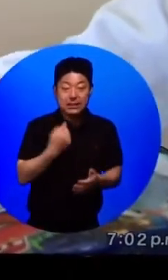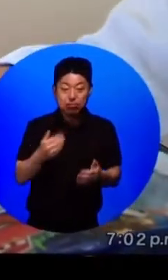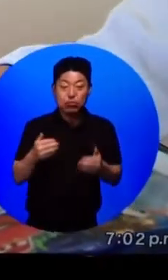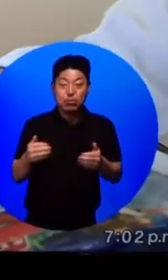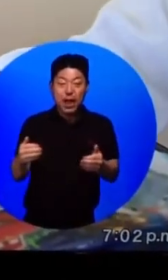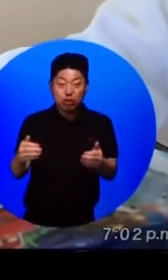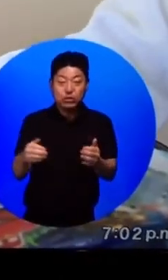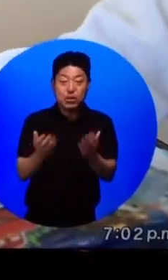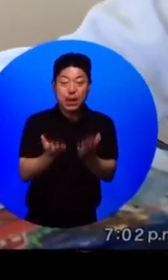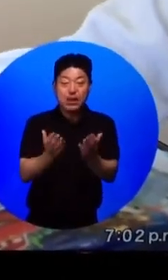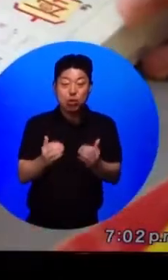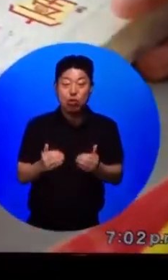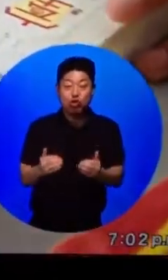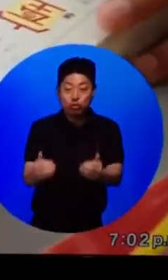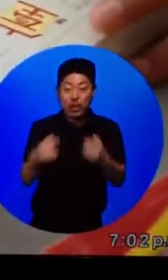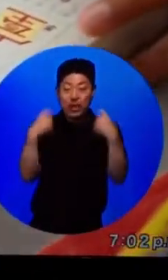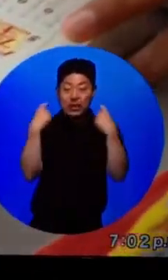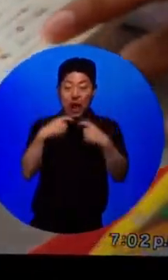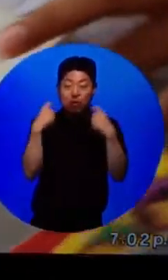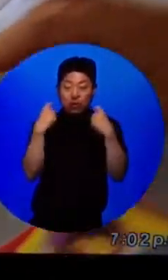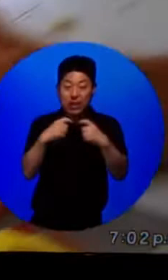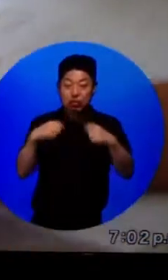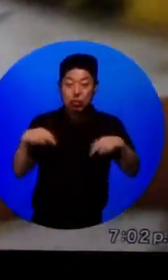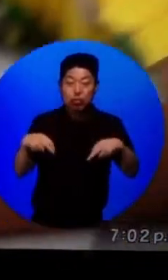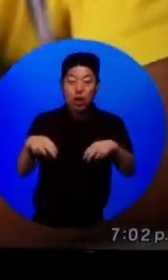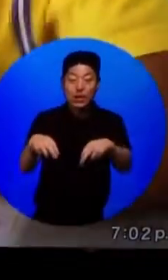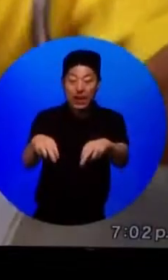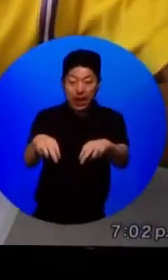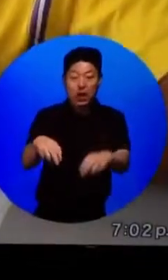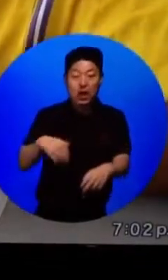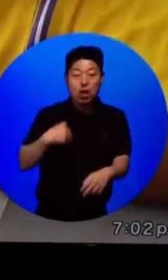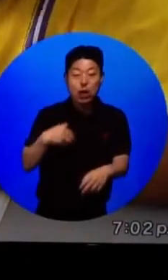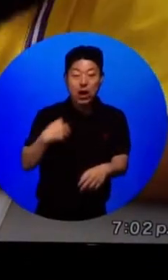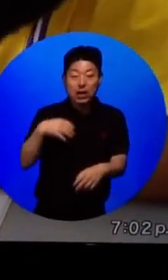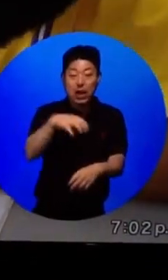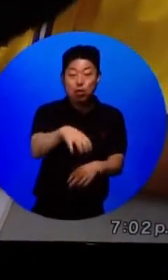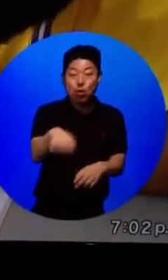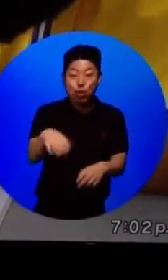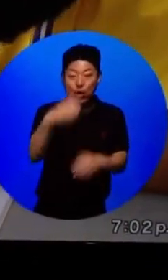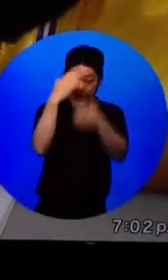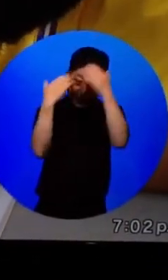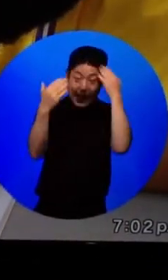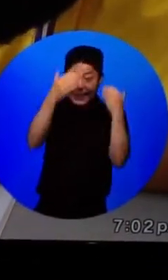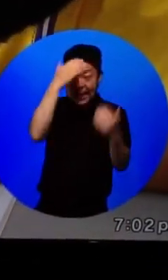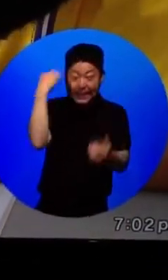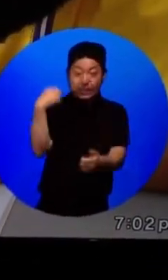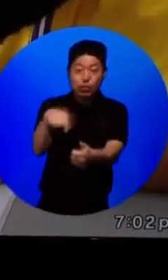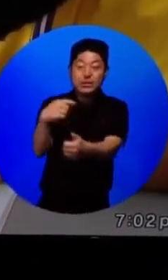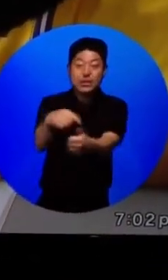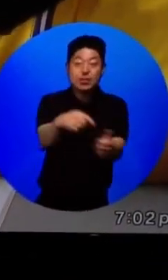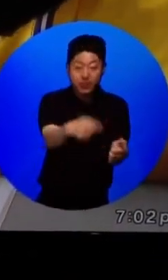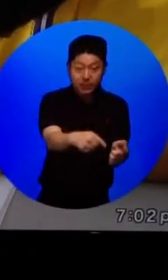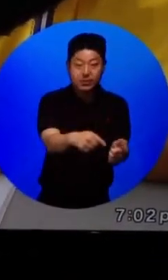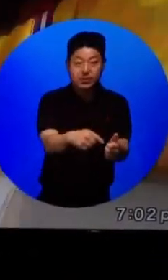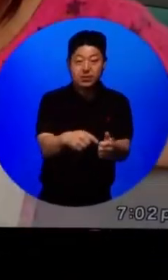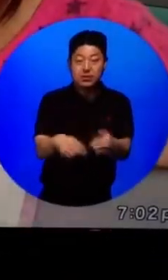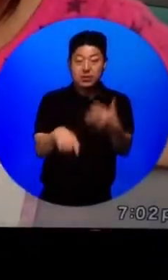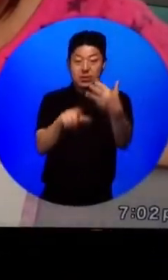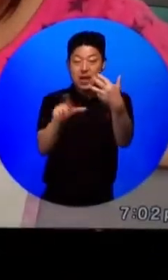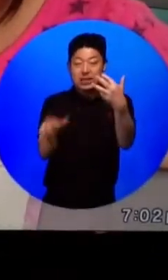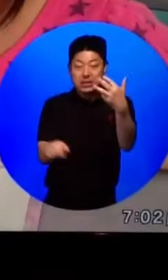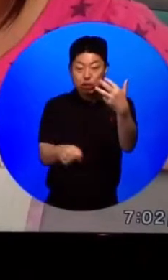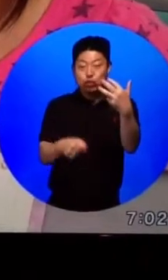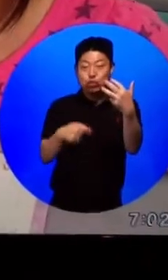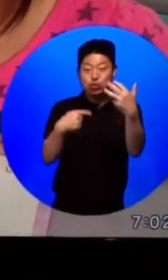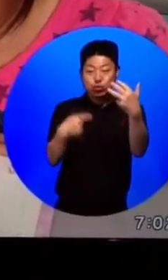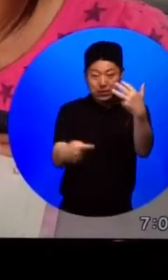勉強したい教材を持ってきて自分のペースで勉強を進め、大学生などのボランティアがわからないところ